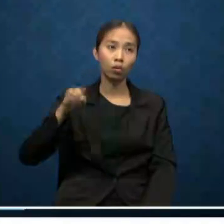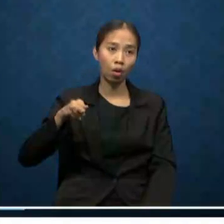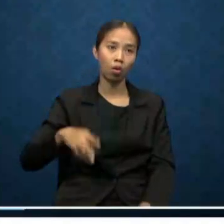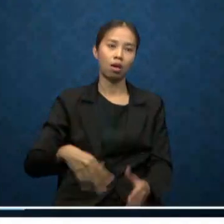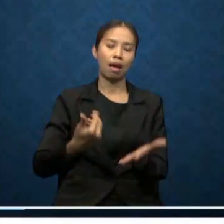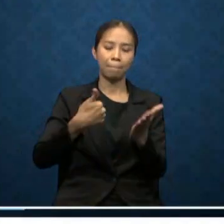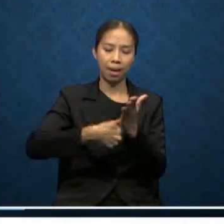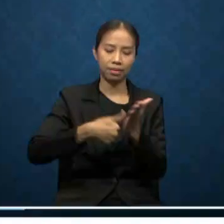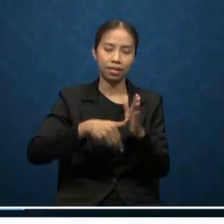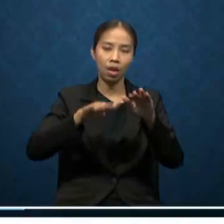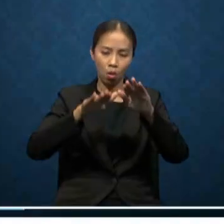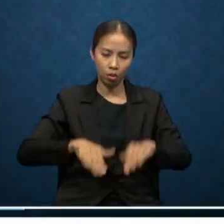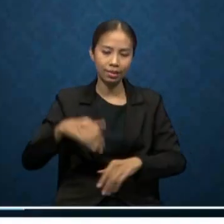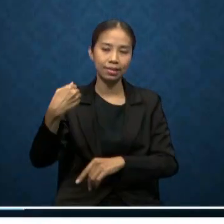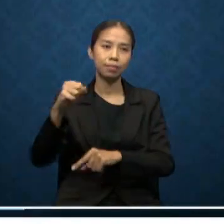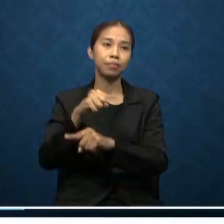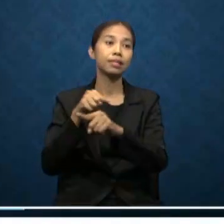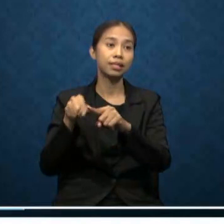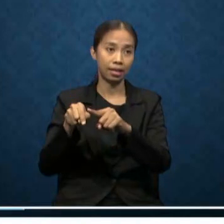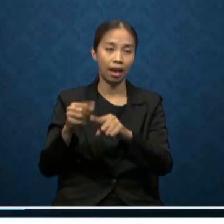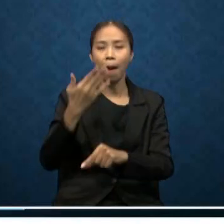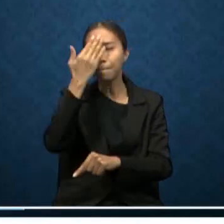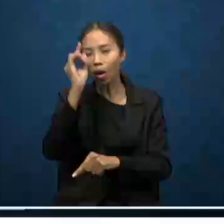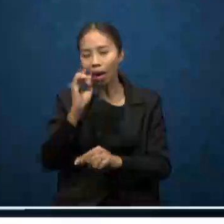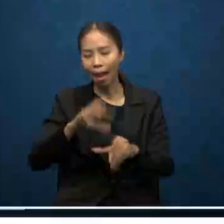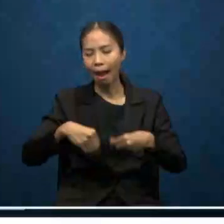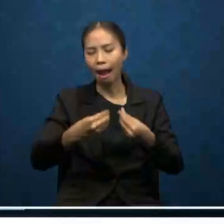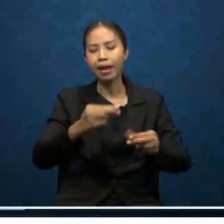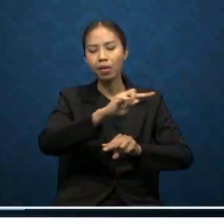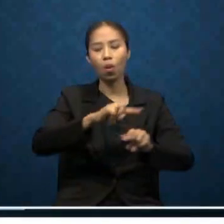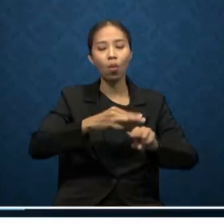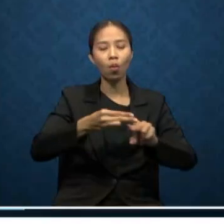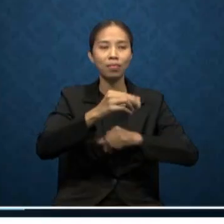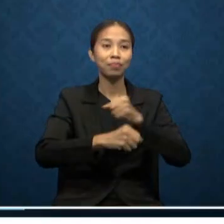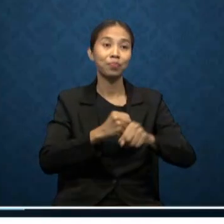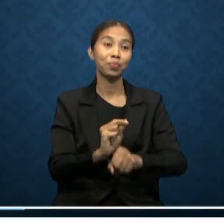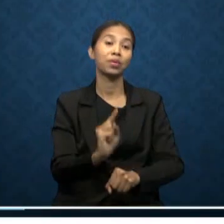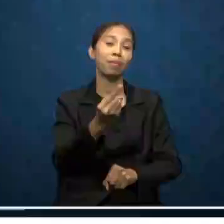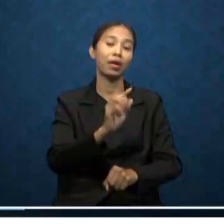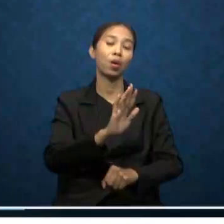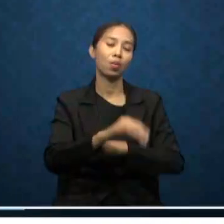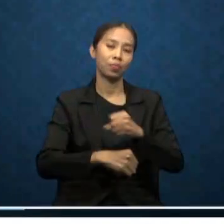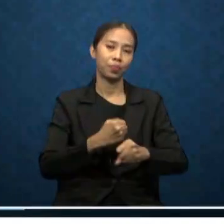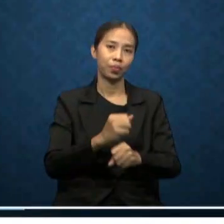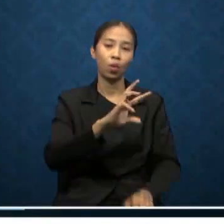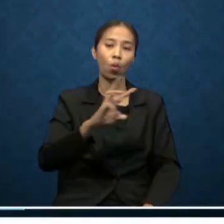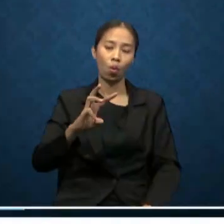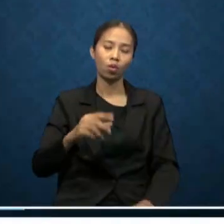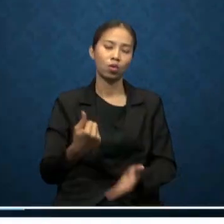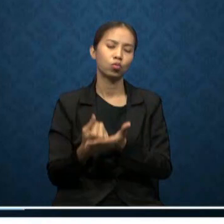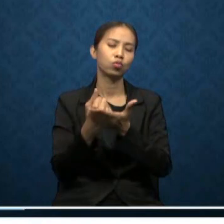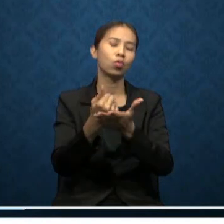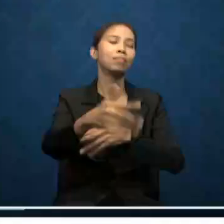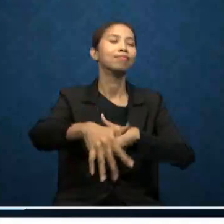ลงร้อยละสิบเพื่อเป็ของขวนปีให่ในปีพ.2.266ให้กบประชาชน